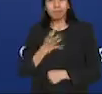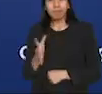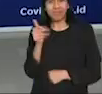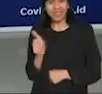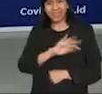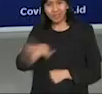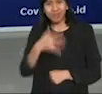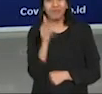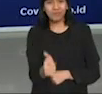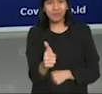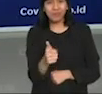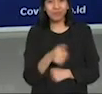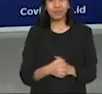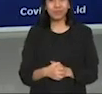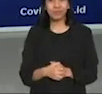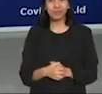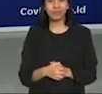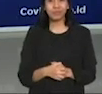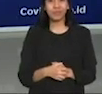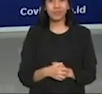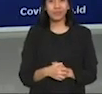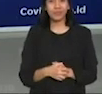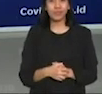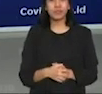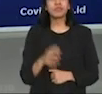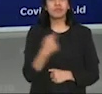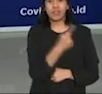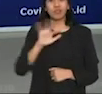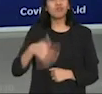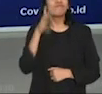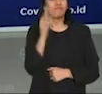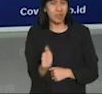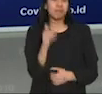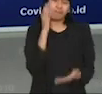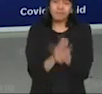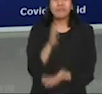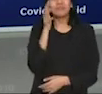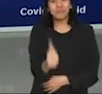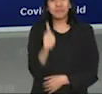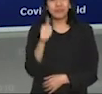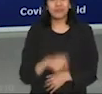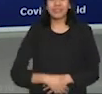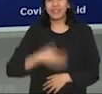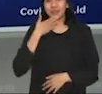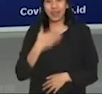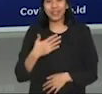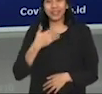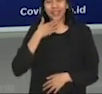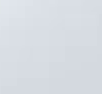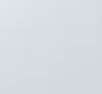baik oleh karena itu bisa kita lakukan pasti bisa terima kasih selamat